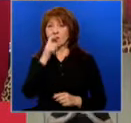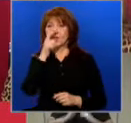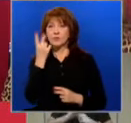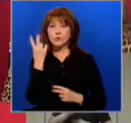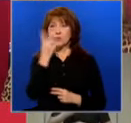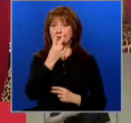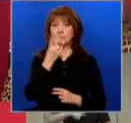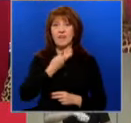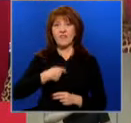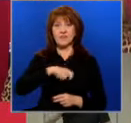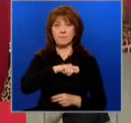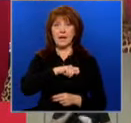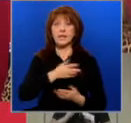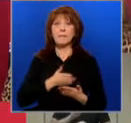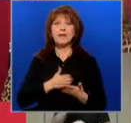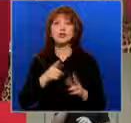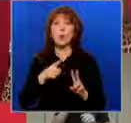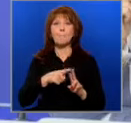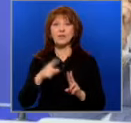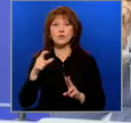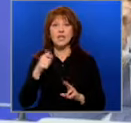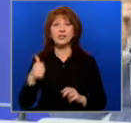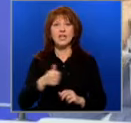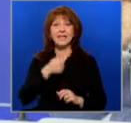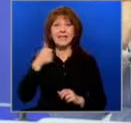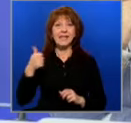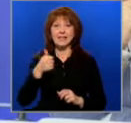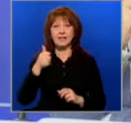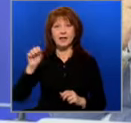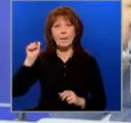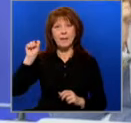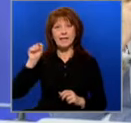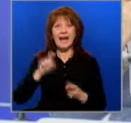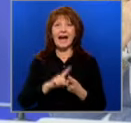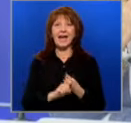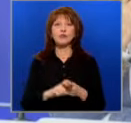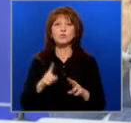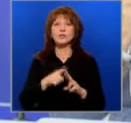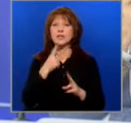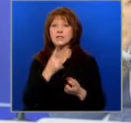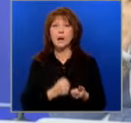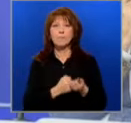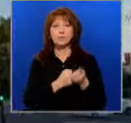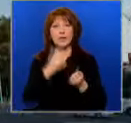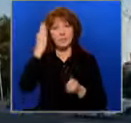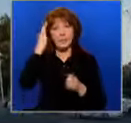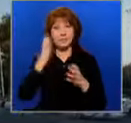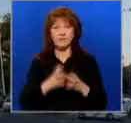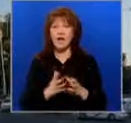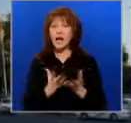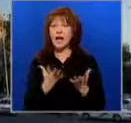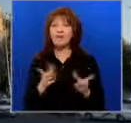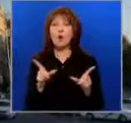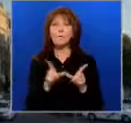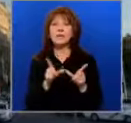Ключово споразумение в Испания между премиера Педро Санчес и лидера на каталунските сепаратисти Карлес Пучдемон за подкрепа на правителство. Какво